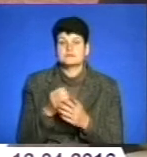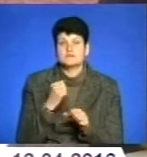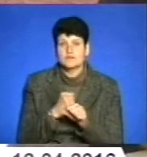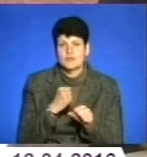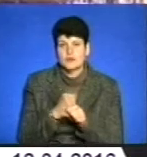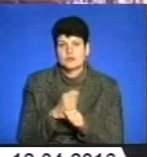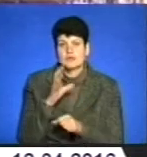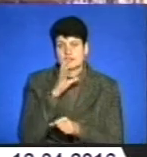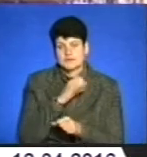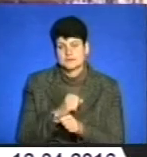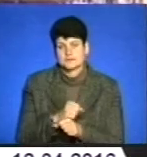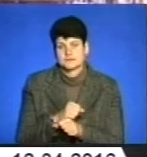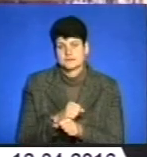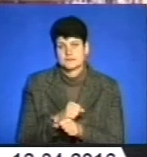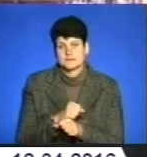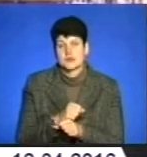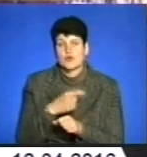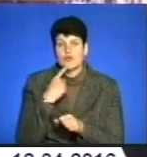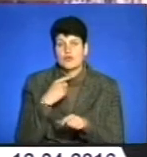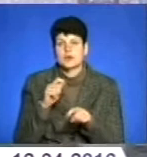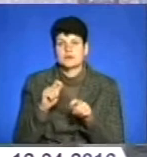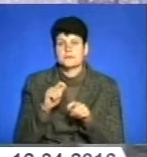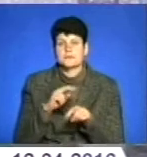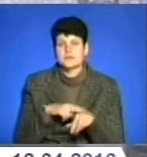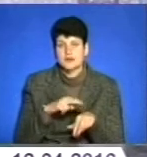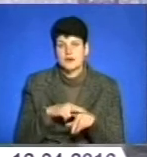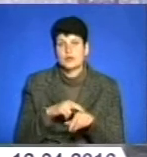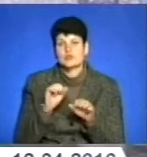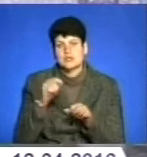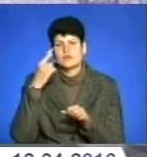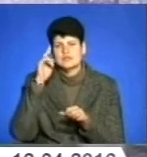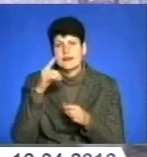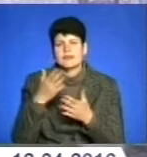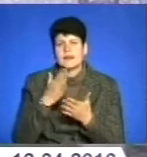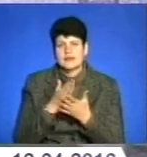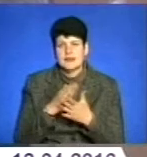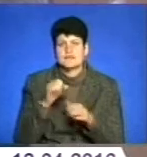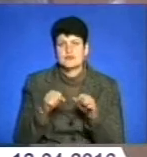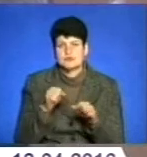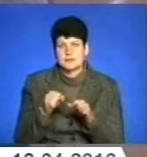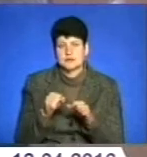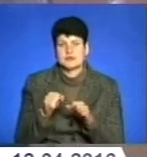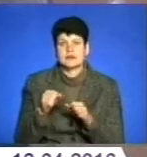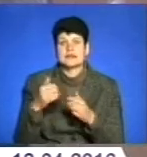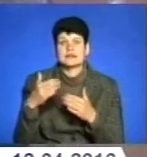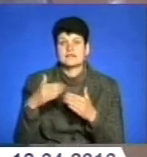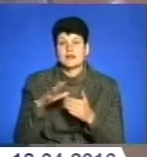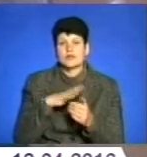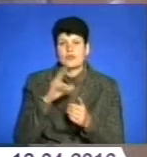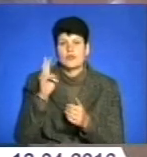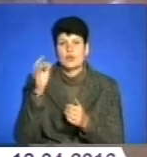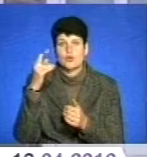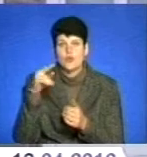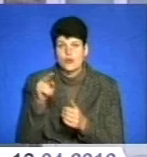корисливих злочинів. Як каже слідча, ймовірно, що хлопці знали, де знаходяться велосипеди. На дверях стояв кодовий замок, тому вони, перш ніж